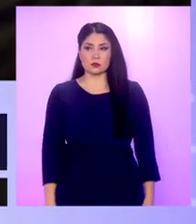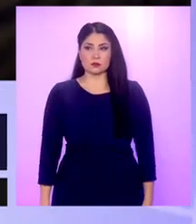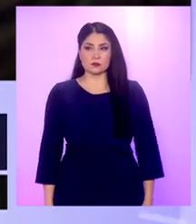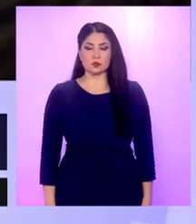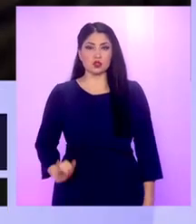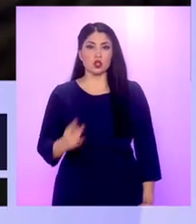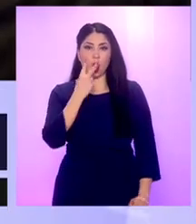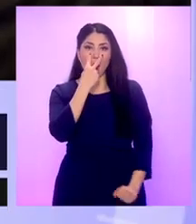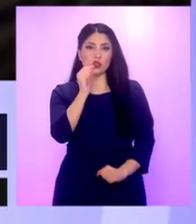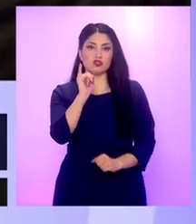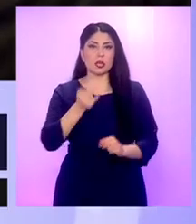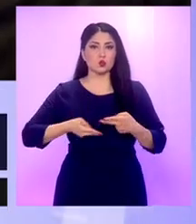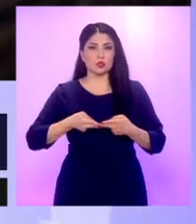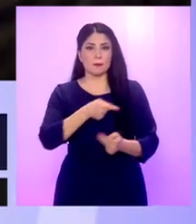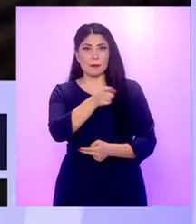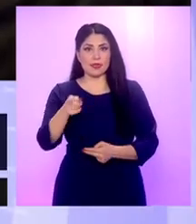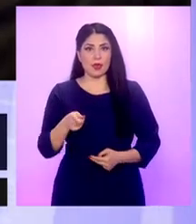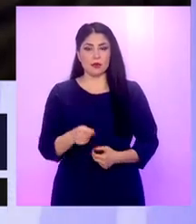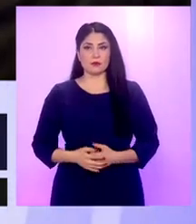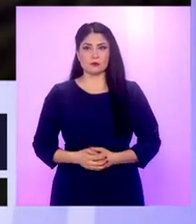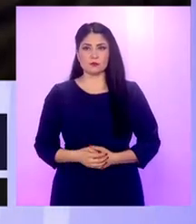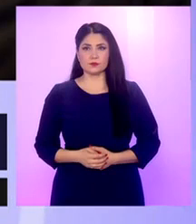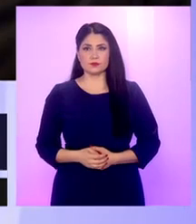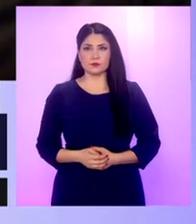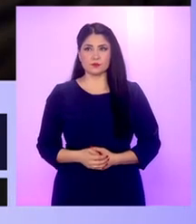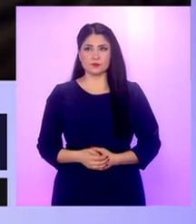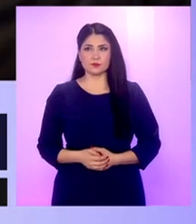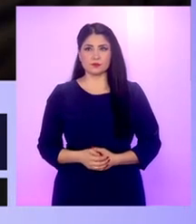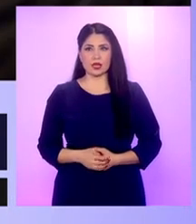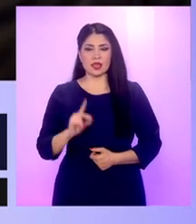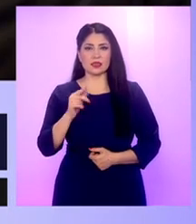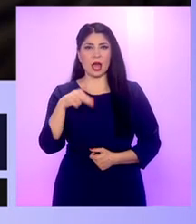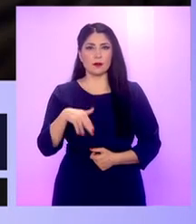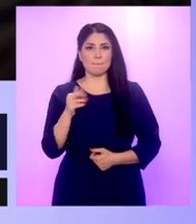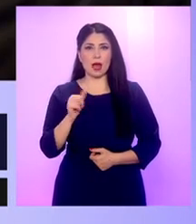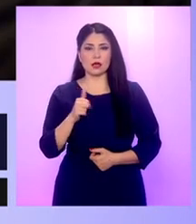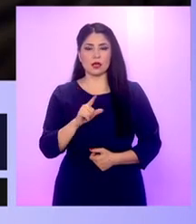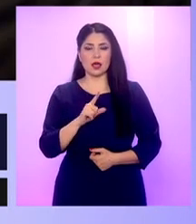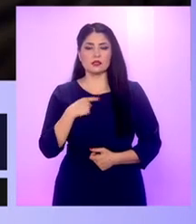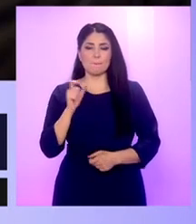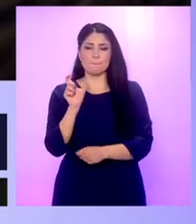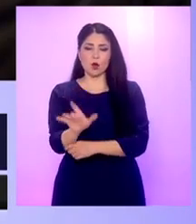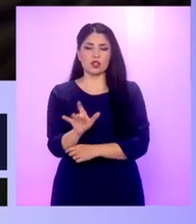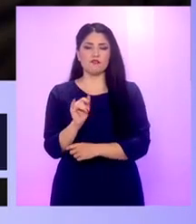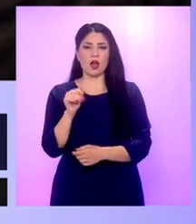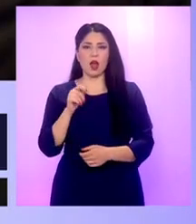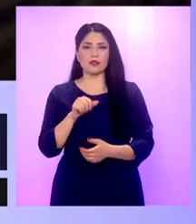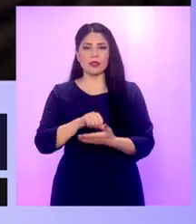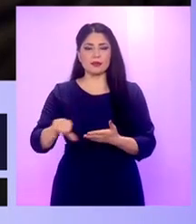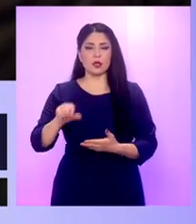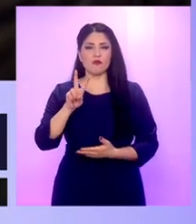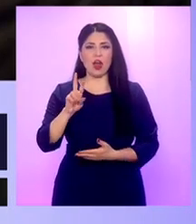în ochii susținătorilor. Transmit colegii mei chiar acum, domnule Popescu, Dan Barna se opune demiterii lui Vlad Voiculescu și spune